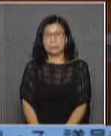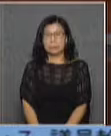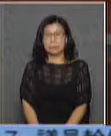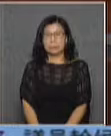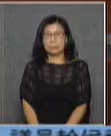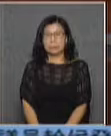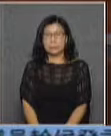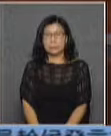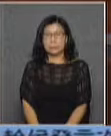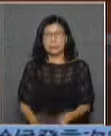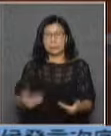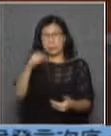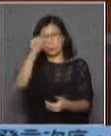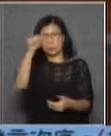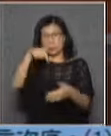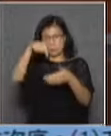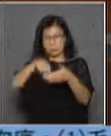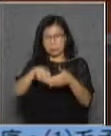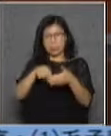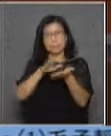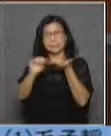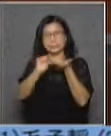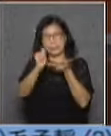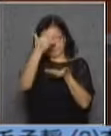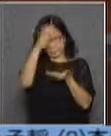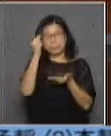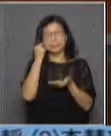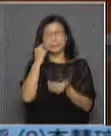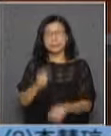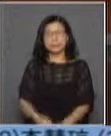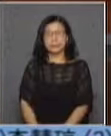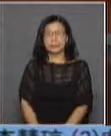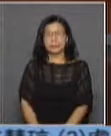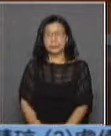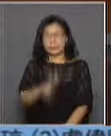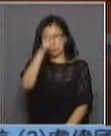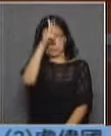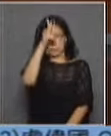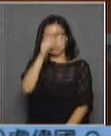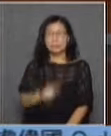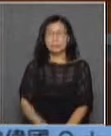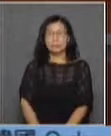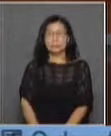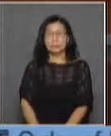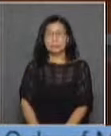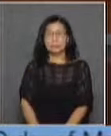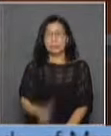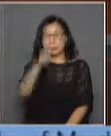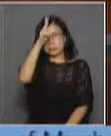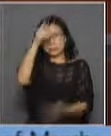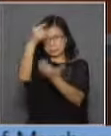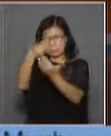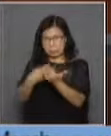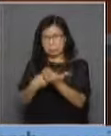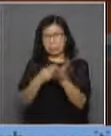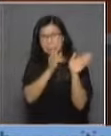即係呢一個問題嘅本質就好清楚嘅。呢個係一個政府喺政策上、程